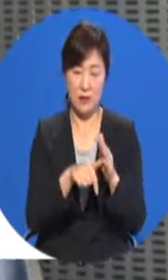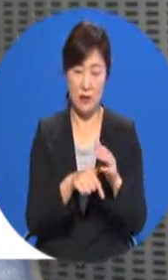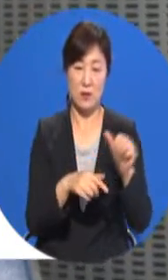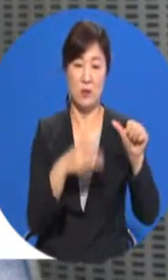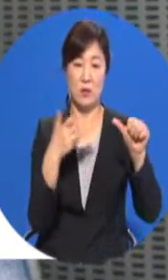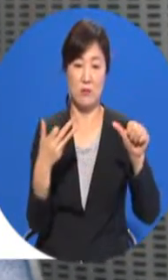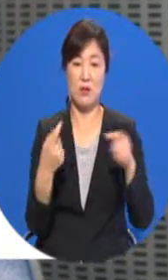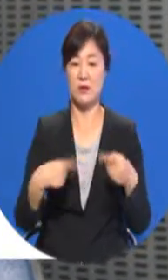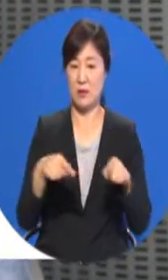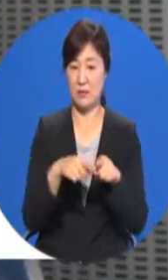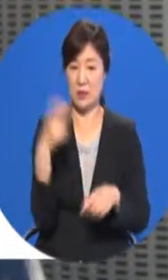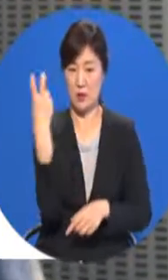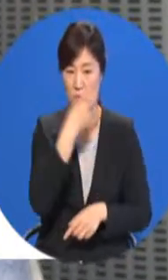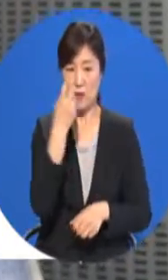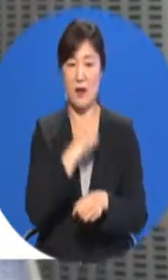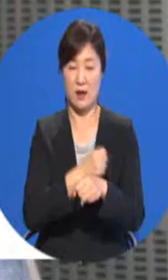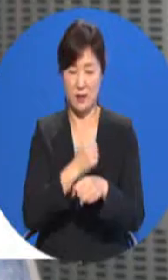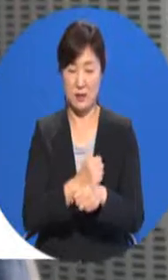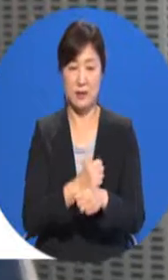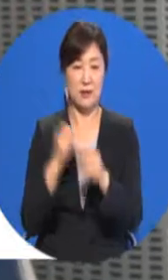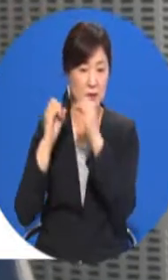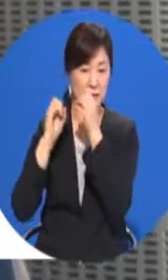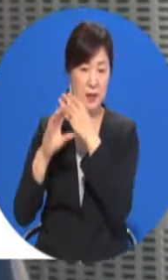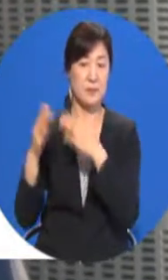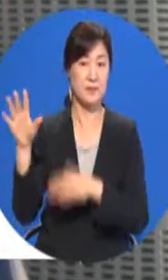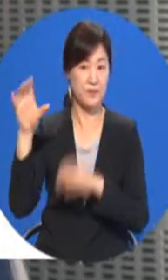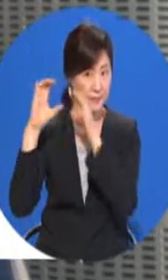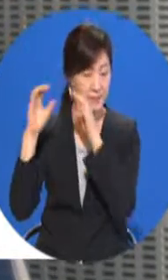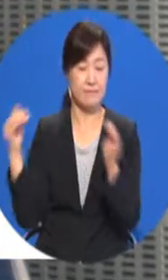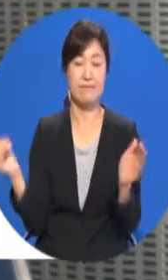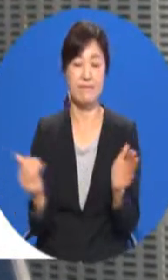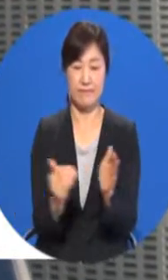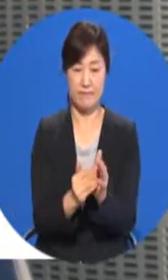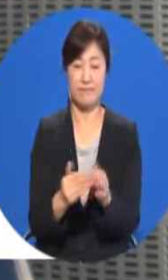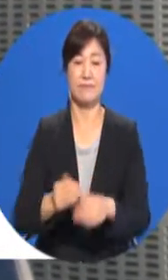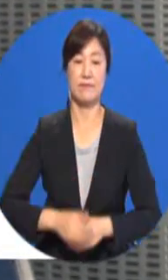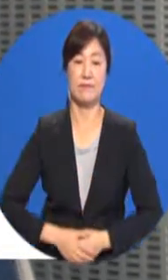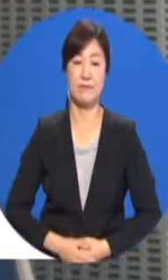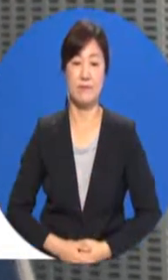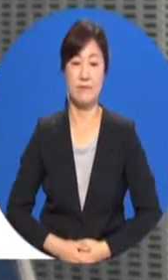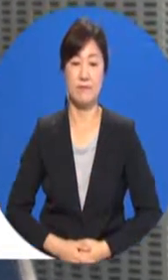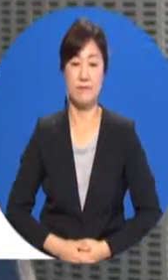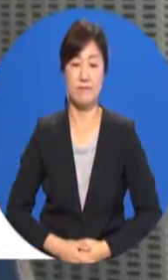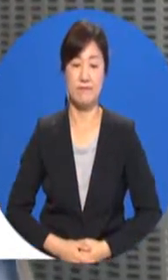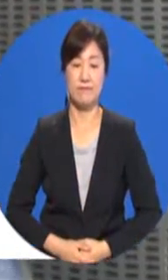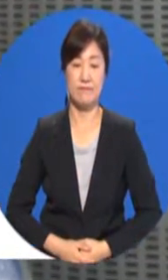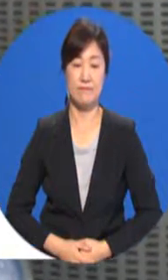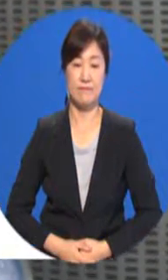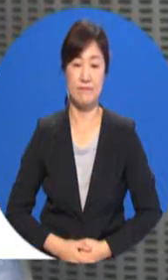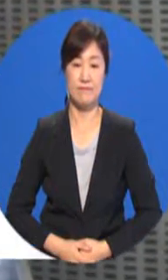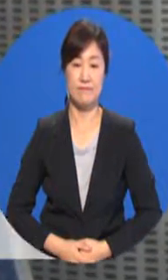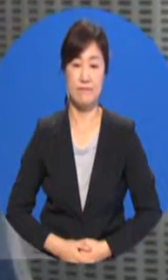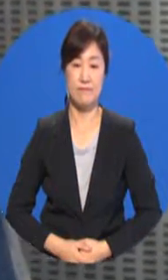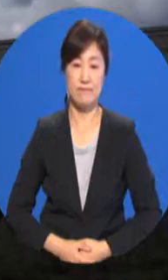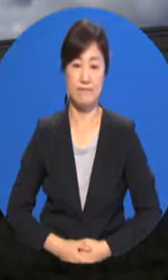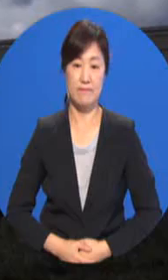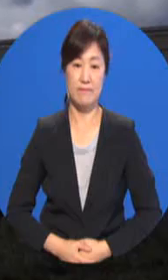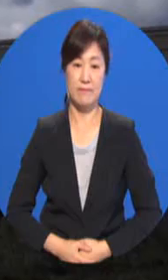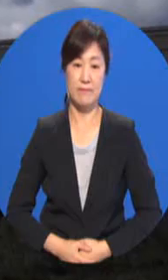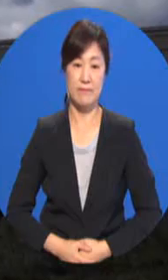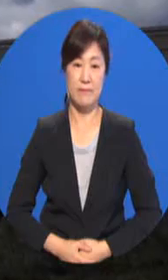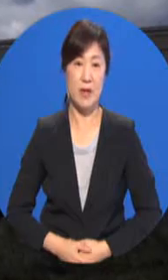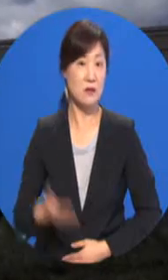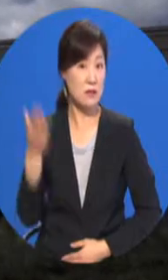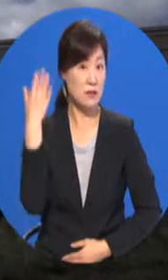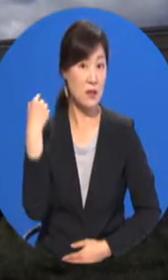그럴 때 5.18도 함께 조사할 수 있도록 하겠다. 이런 이제 답변을 들었습니다.